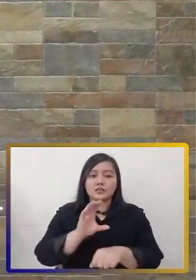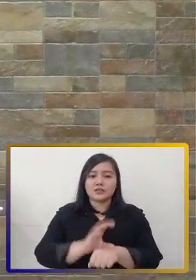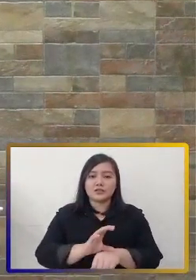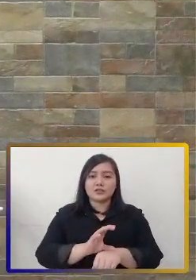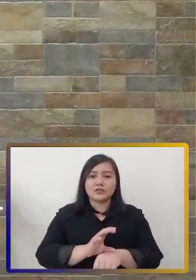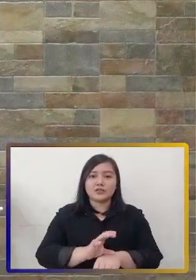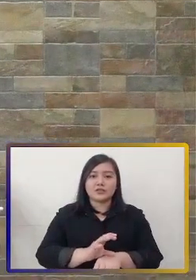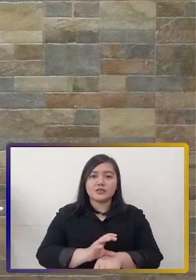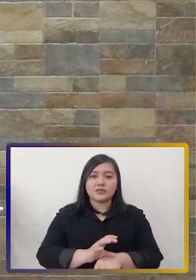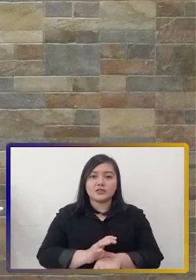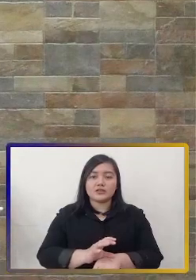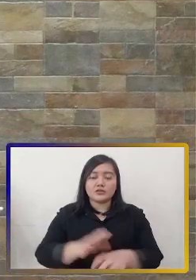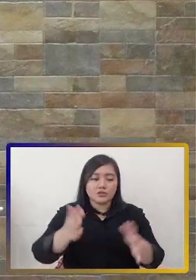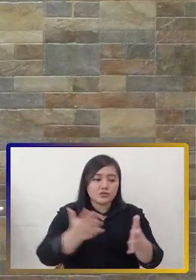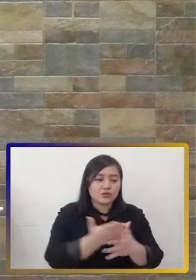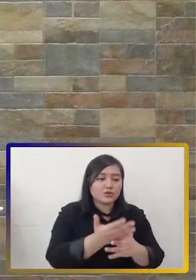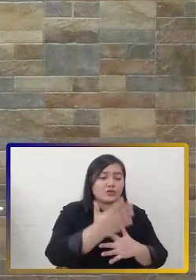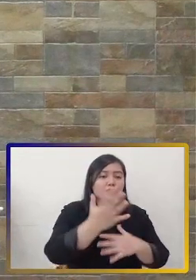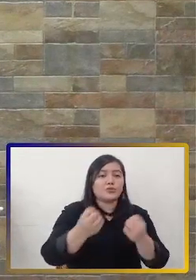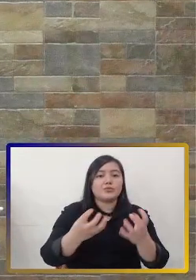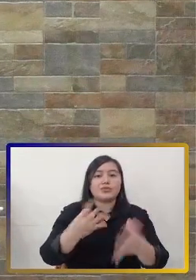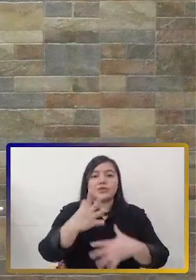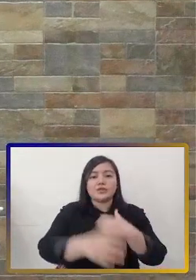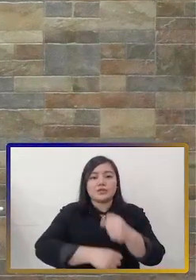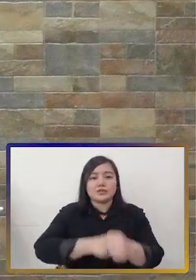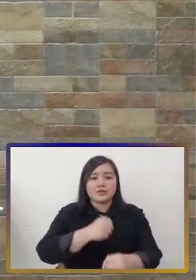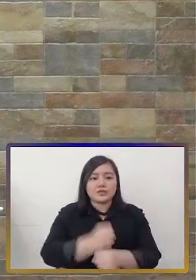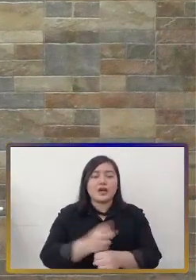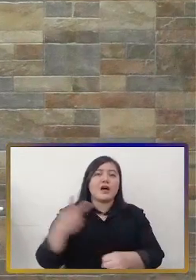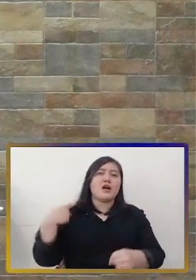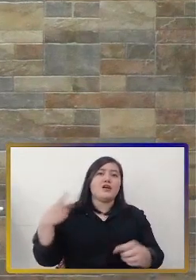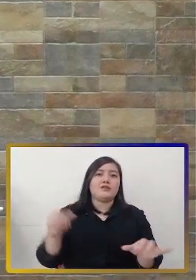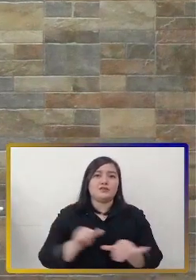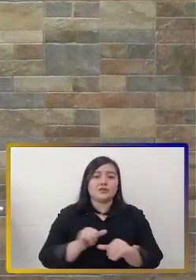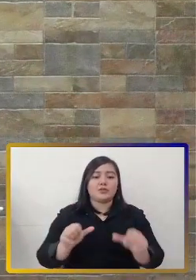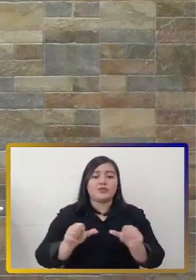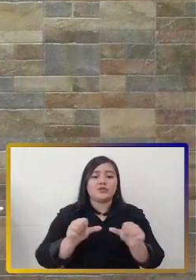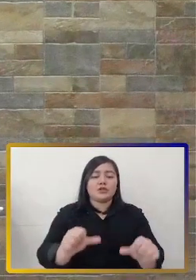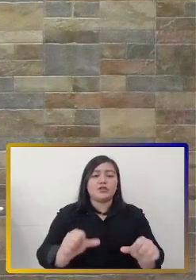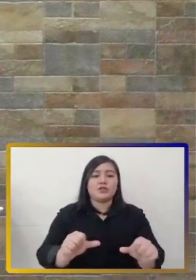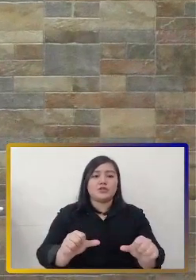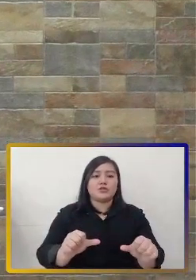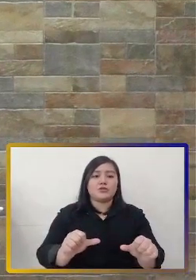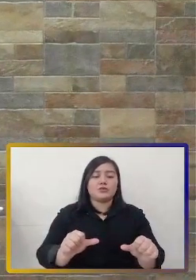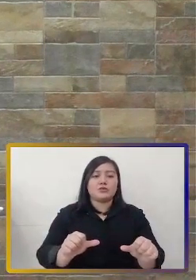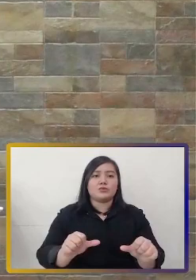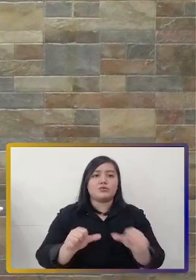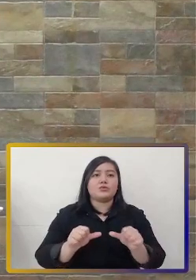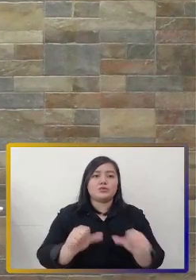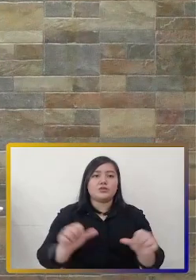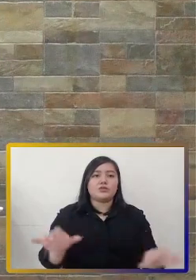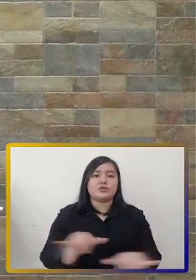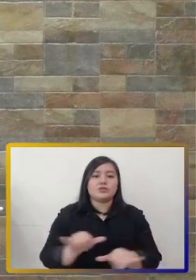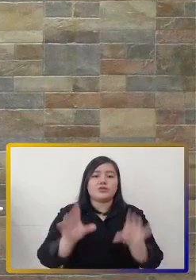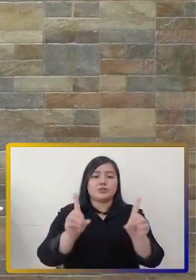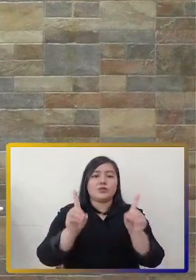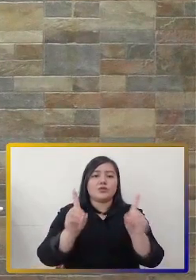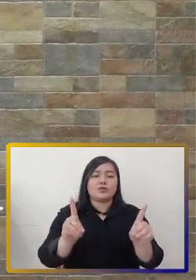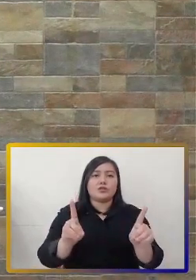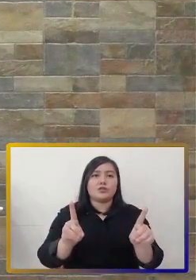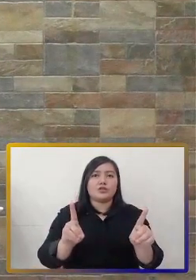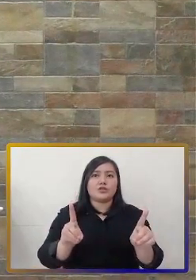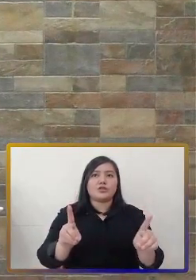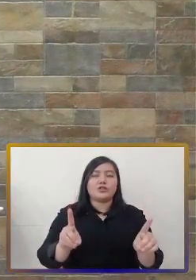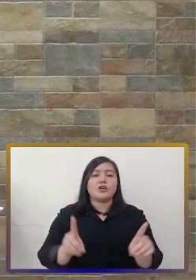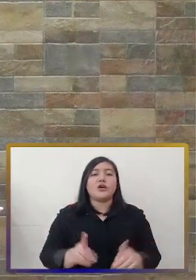ito by century, carrying the same doctrine na meron ang Panginoong Hesukristo. First century pa